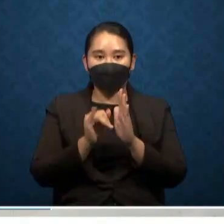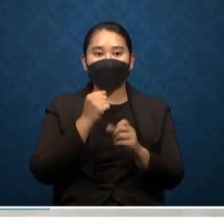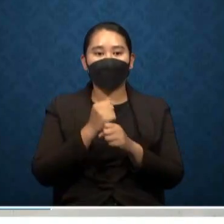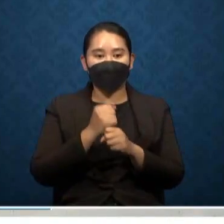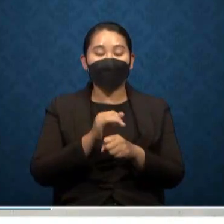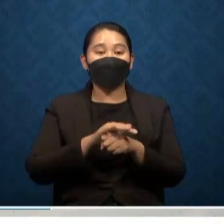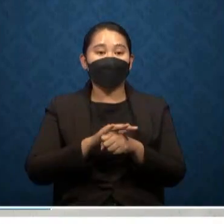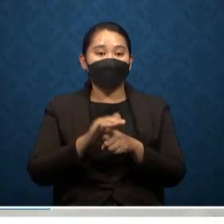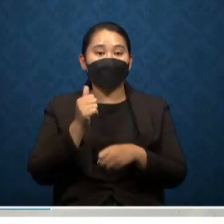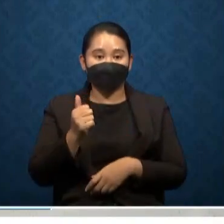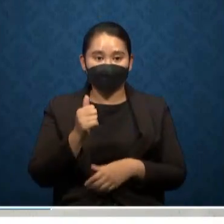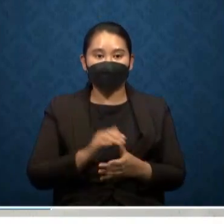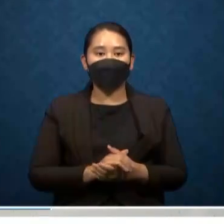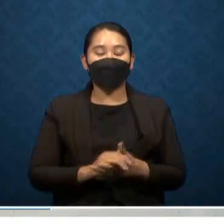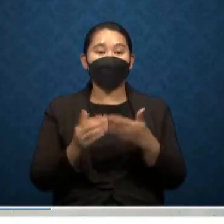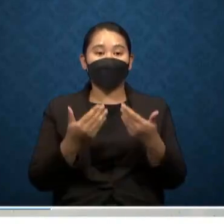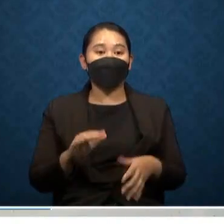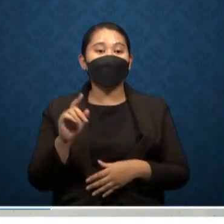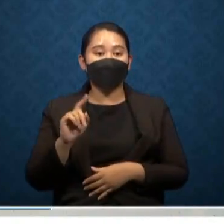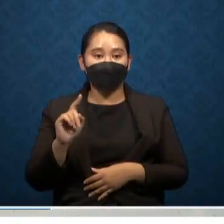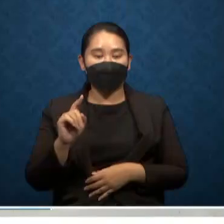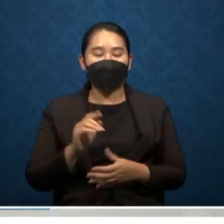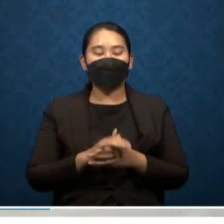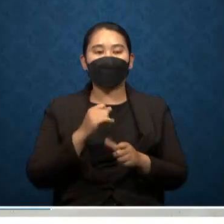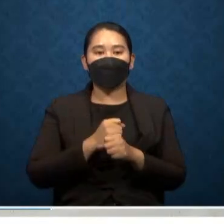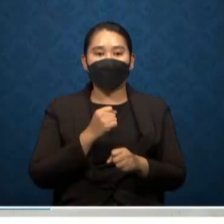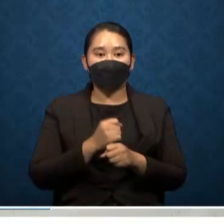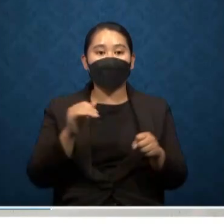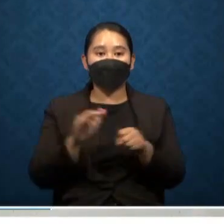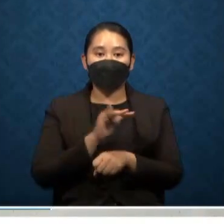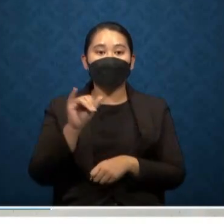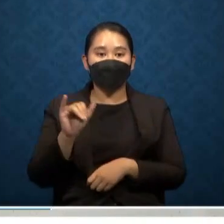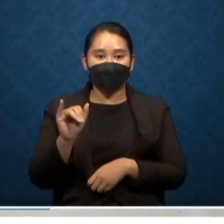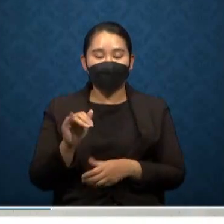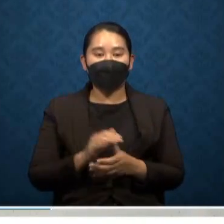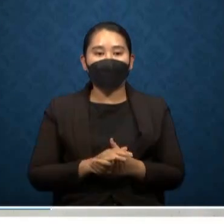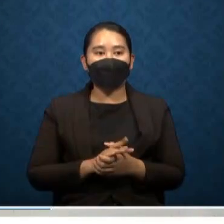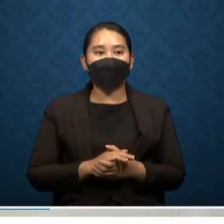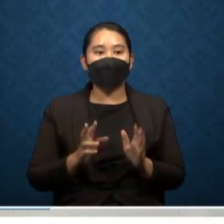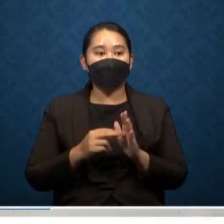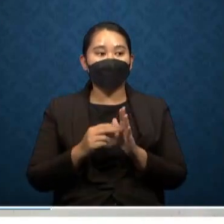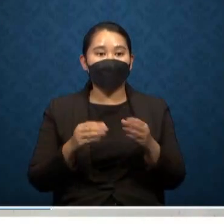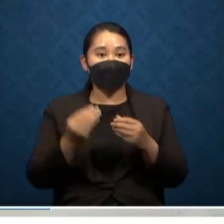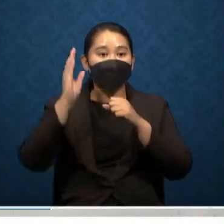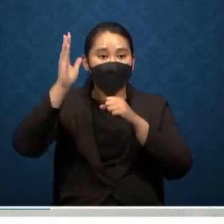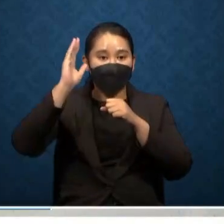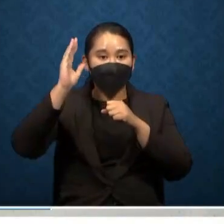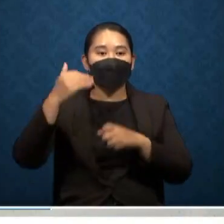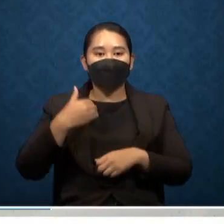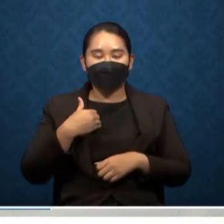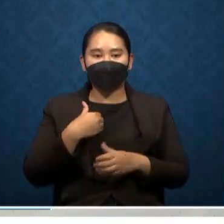พอสมควรแต่ว่าสิ่งที่เรายังดำเนินการได้ไม่เต็มที่นั้นก็อย่างที่ท่านสมาชิกได้อภิปรายกันนะครับว่